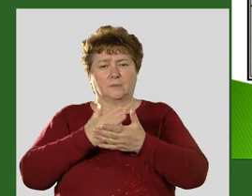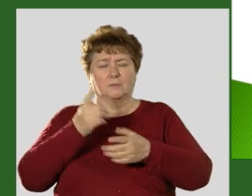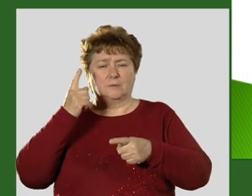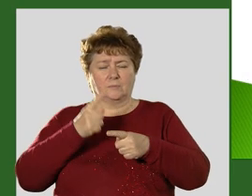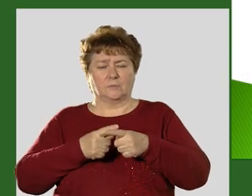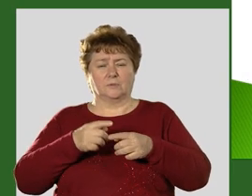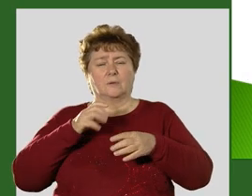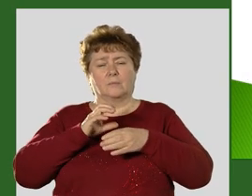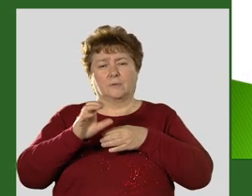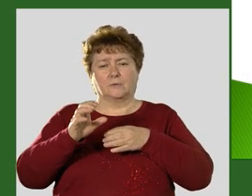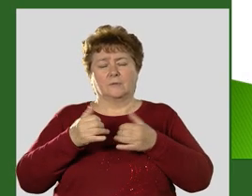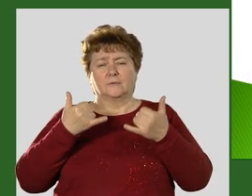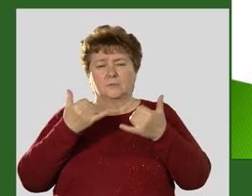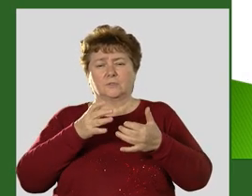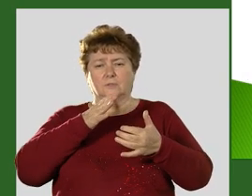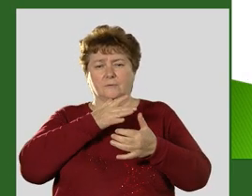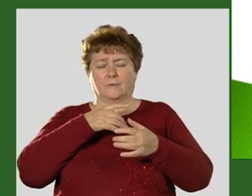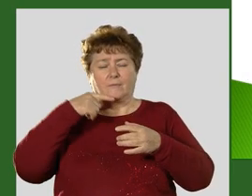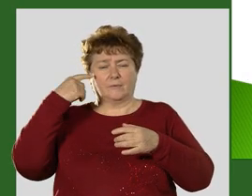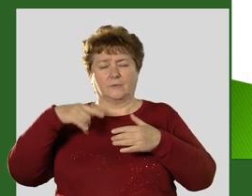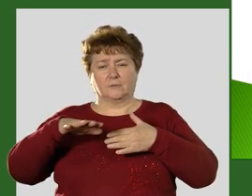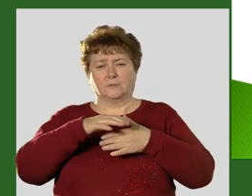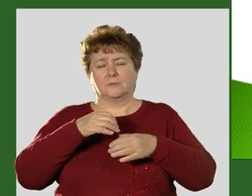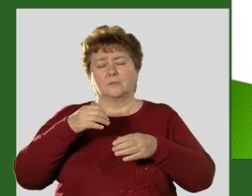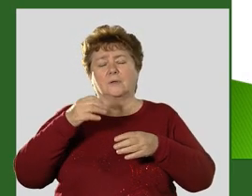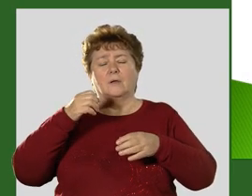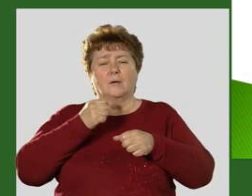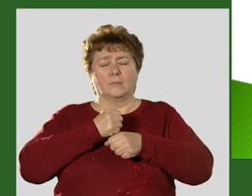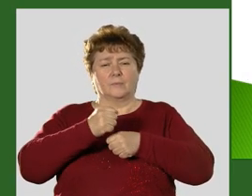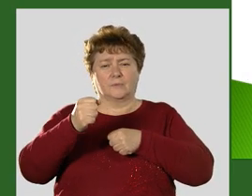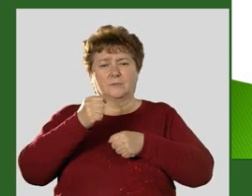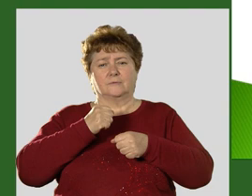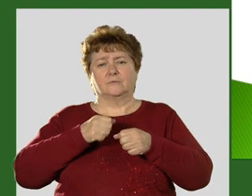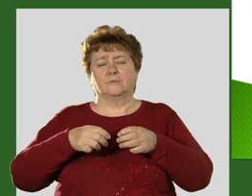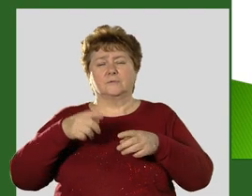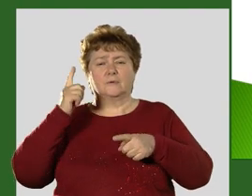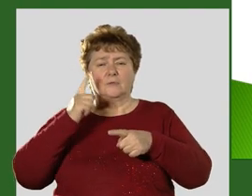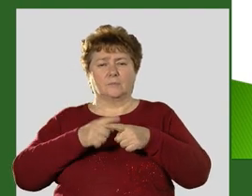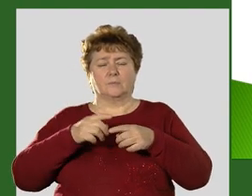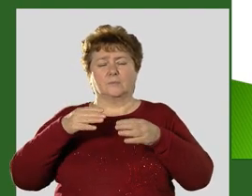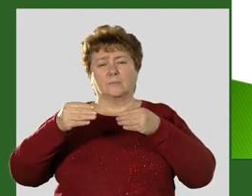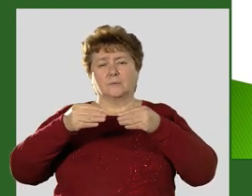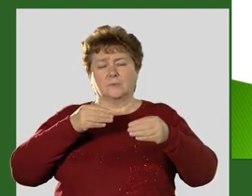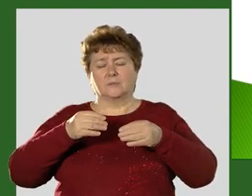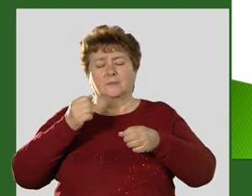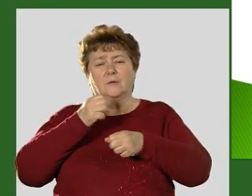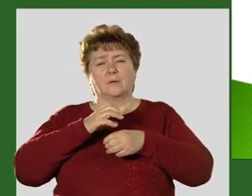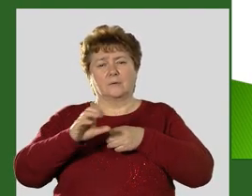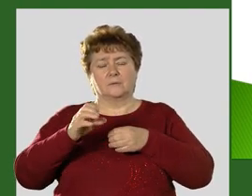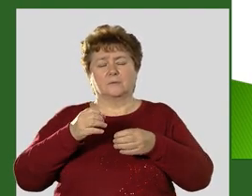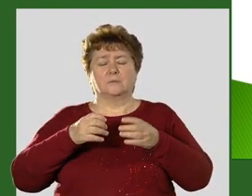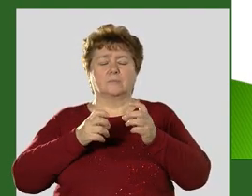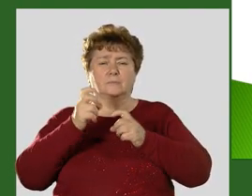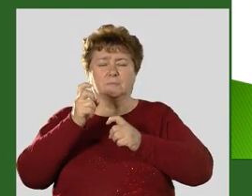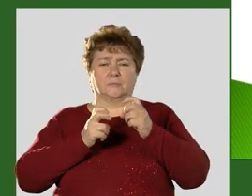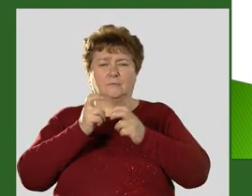продукции. В настоящее время в Кыргызстане производство химических и пластмассовых изделий осуществляют небольшие